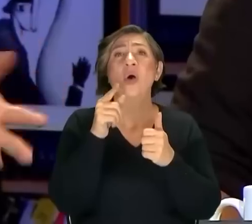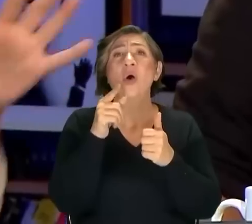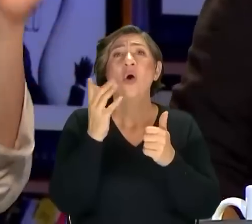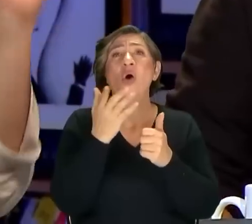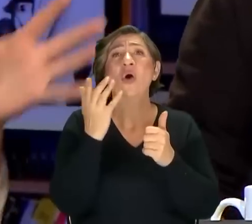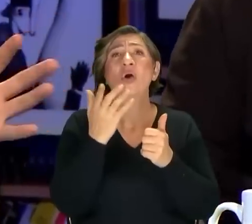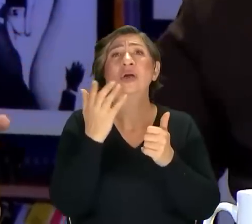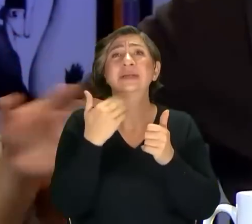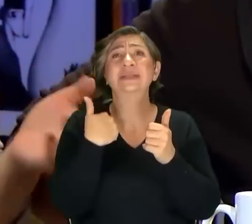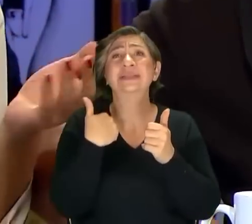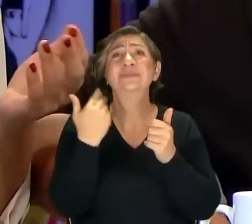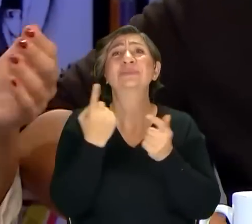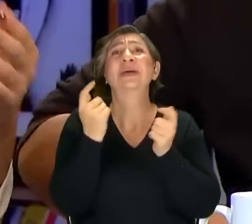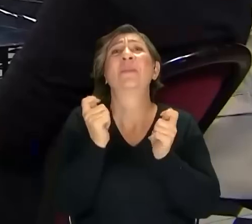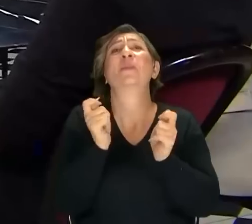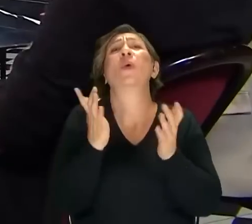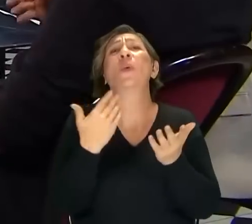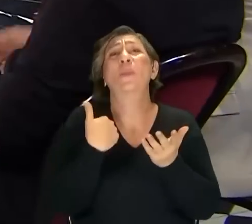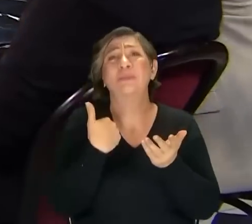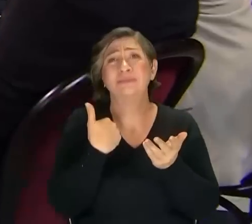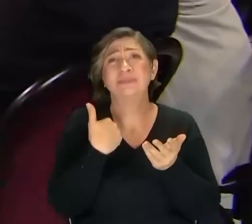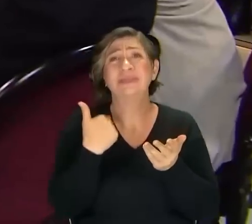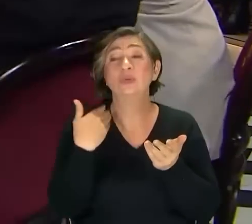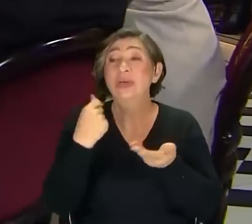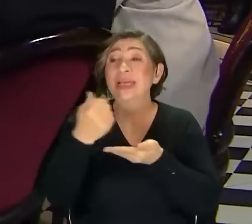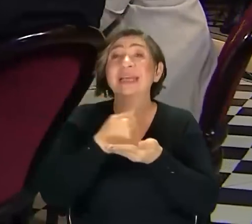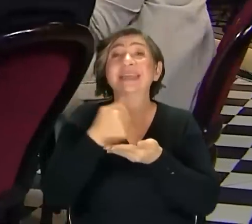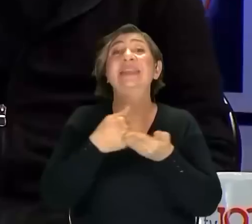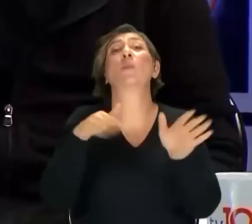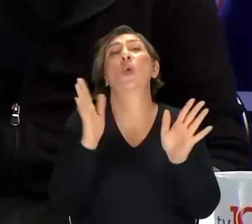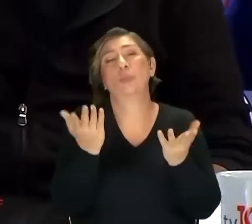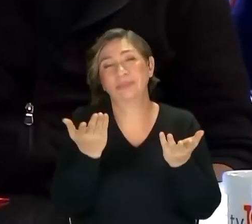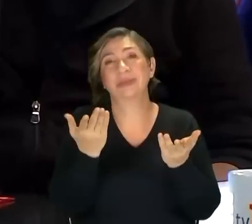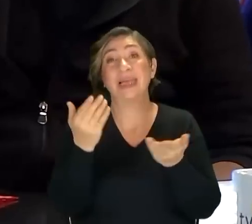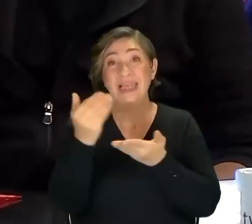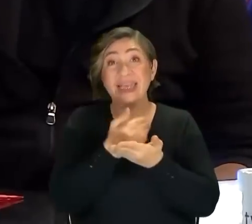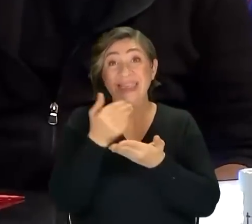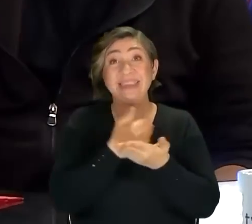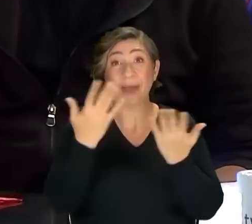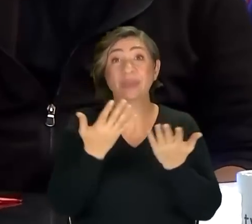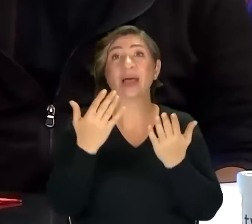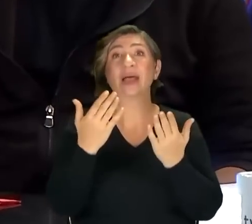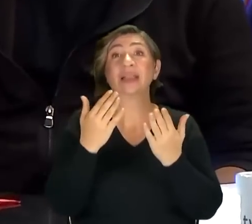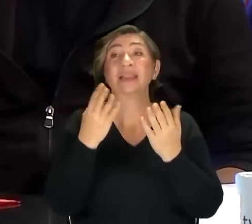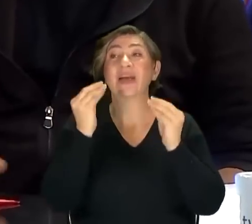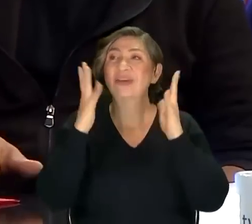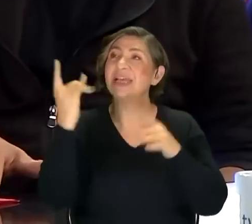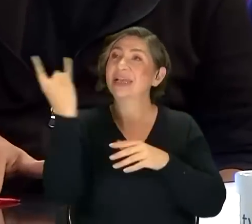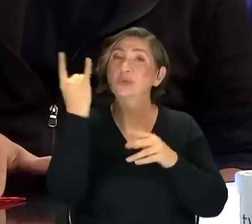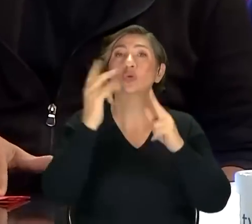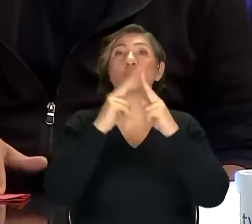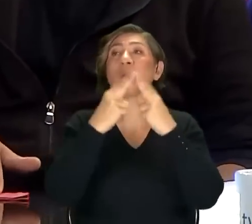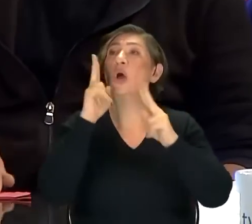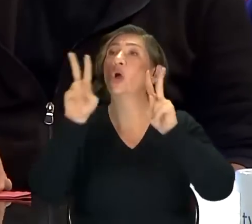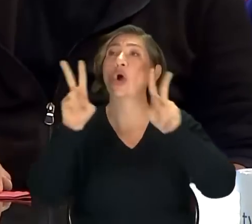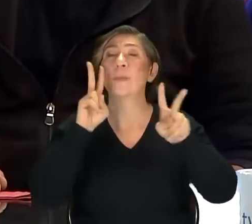çok öyle deme kız. Vallahi bak lazım olsa ne de öyle. Zaten o kadar kazanamıyorum da. Yani kazansam da çok daha çok gezmek, dünyayı